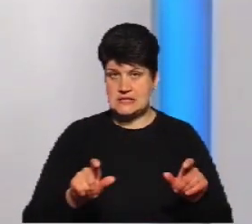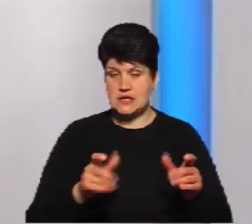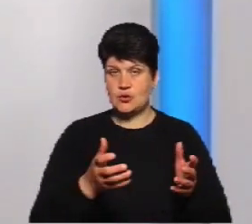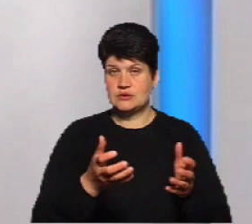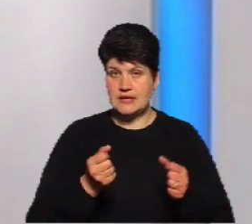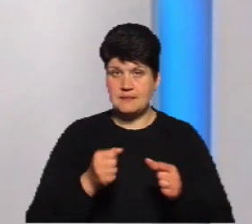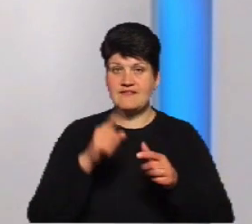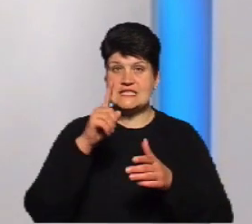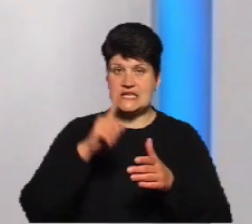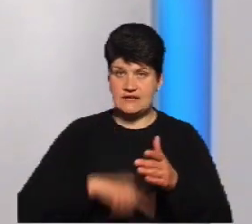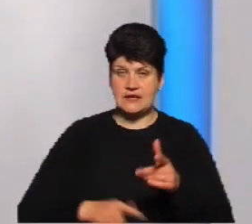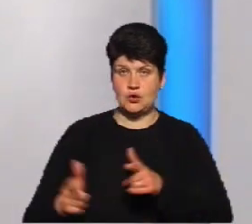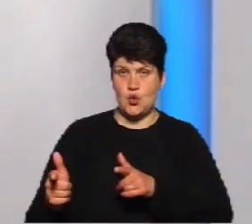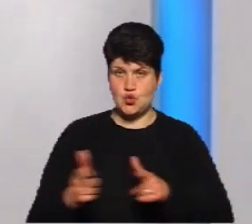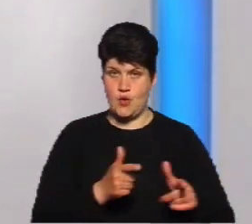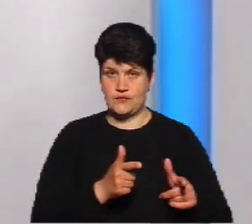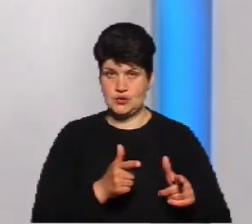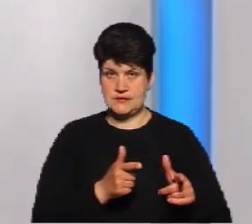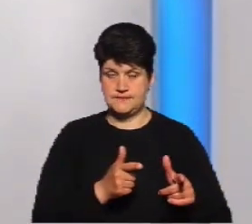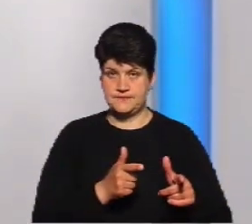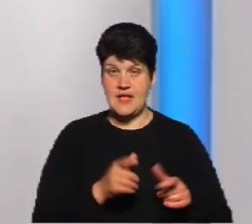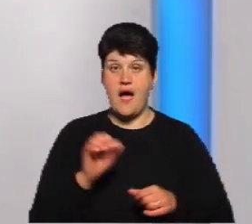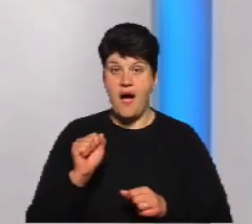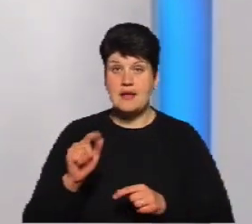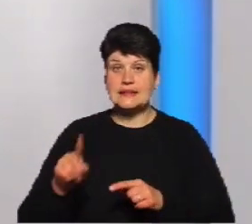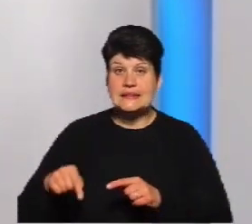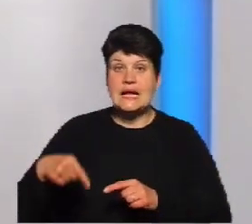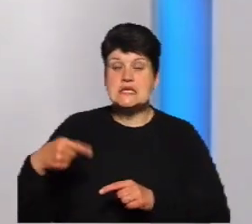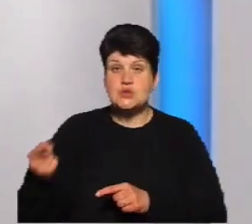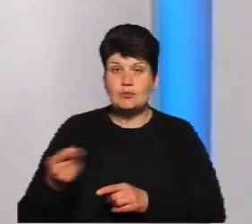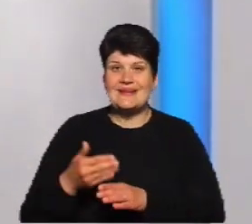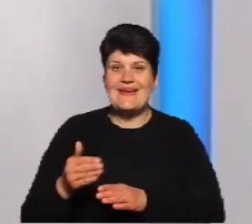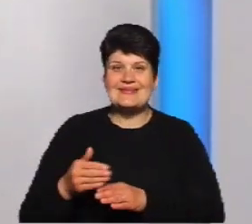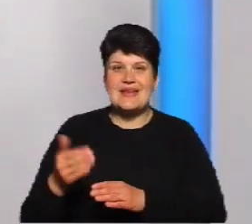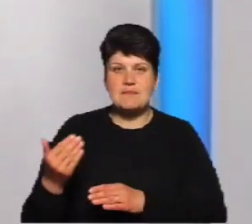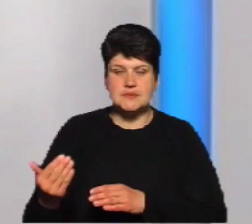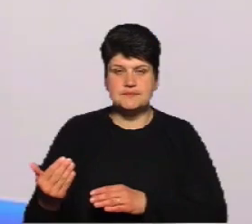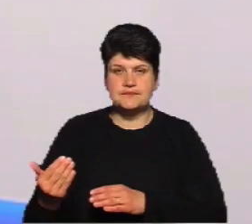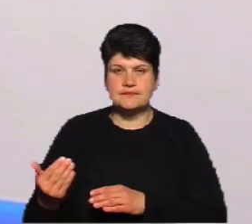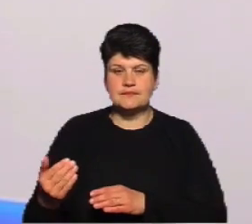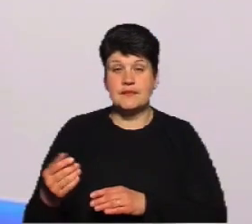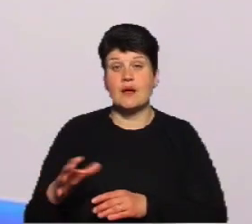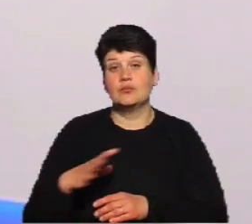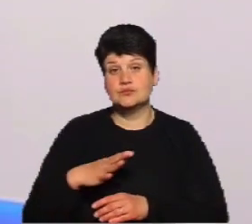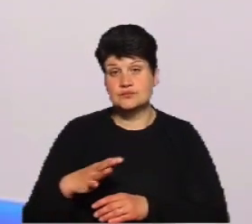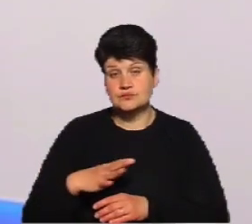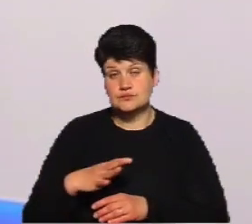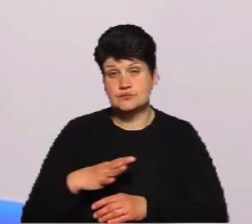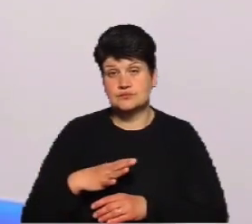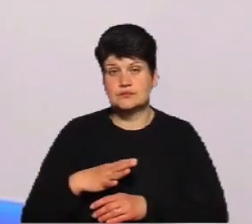сертифікат готовності. А наступний етап, хоча деколи і до